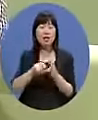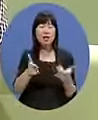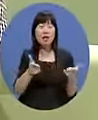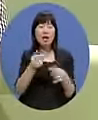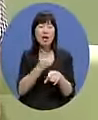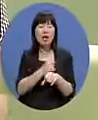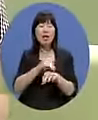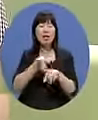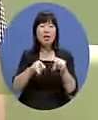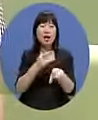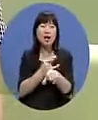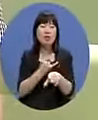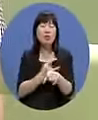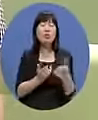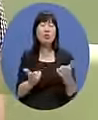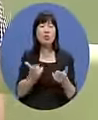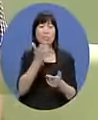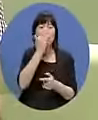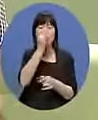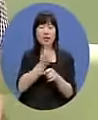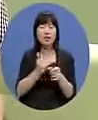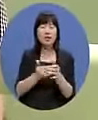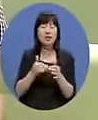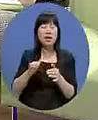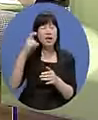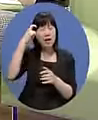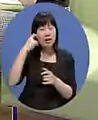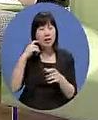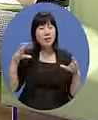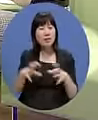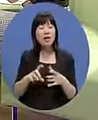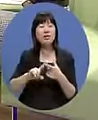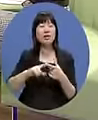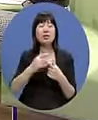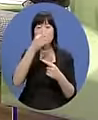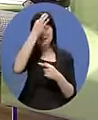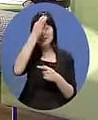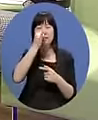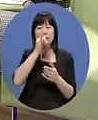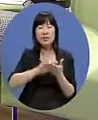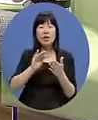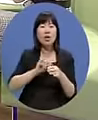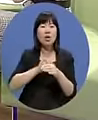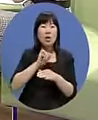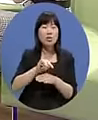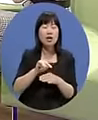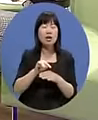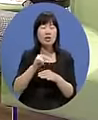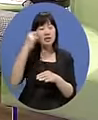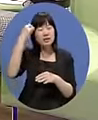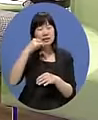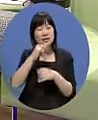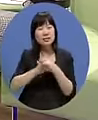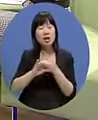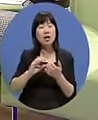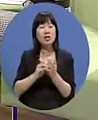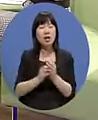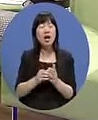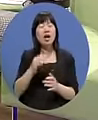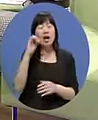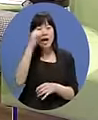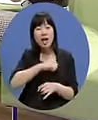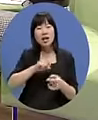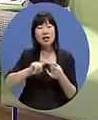조절하고 실행하면서 이게 조절을 해야 되는데, 그러니까 감각 통합이 바로 그런 기능입니다. 외부의 자극이 들어오면 그걸 적절하게 일단